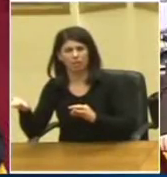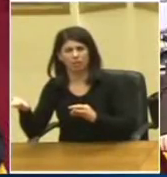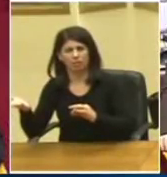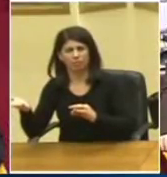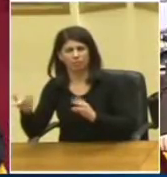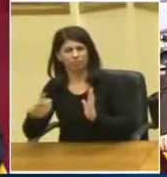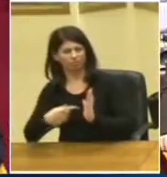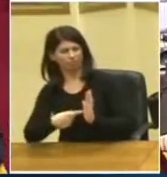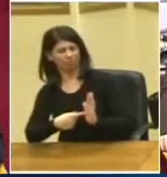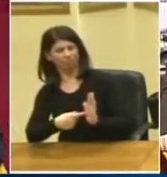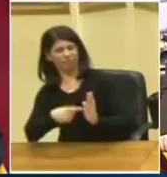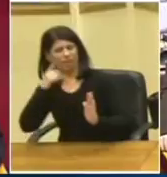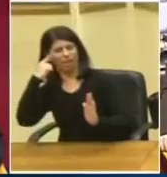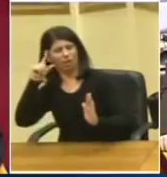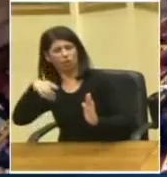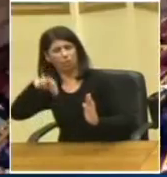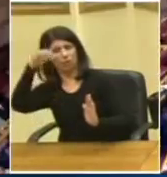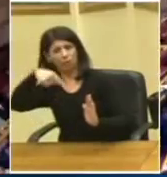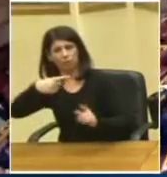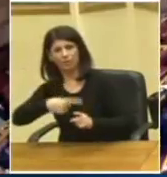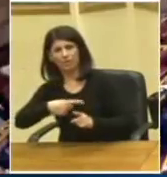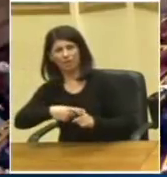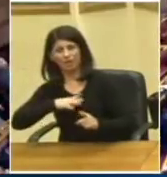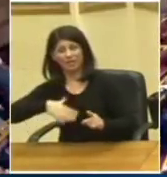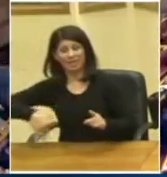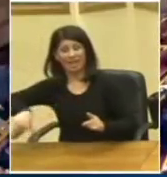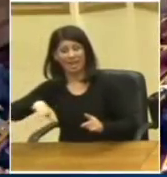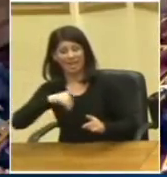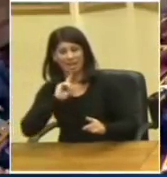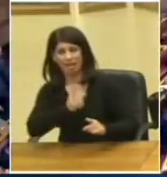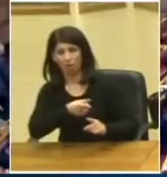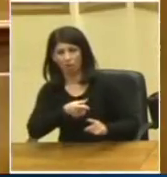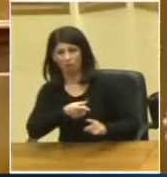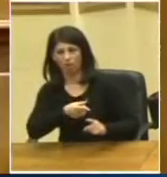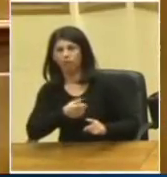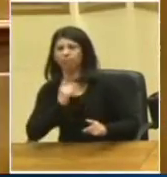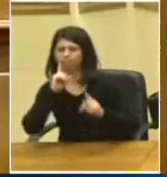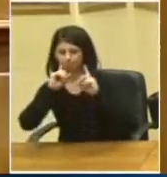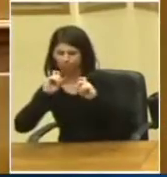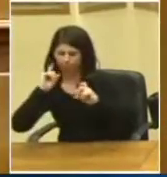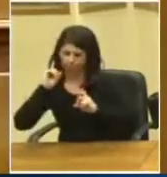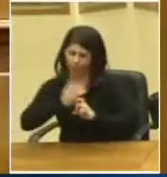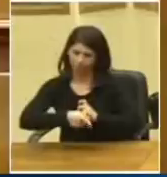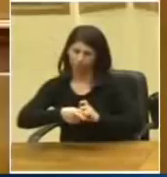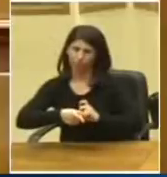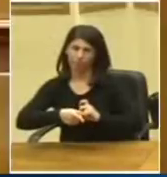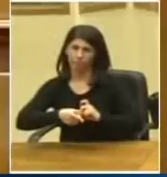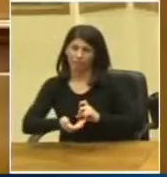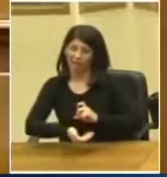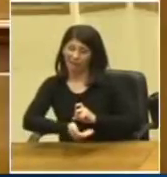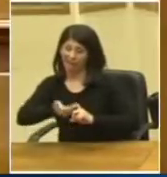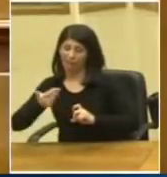στην περίπτωση της Ελλάδας τα προηγούμενα χρόνια τη λαϊκή ετοιμιγορία, για να επιβάλλουν πολιτικές